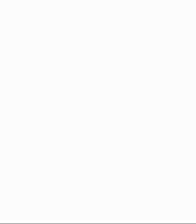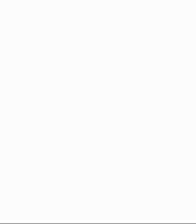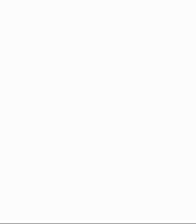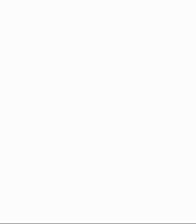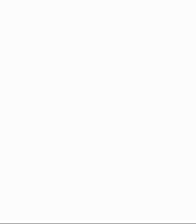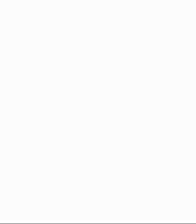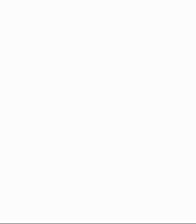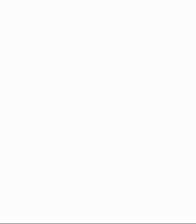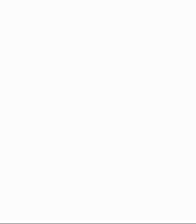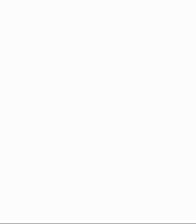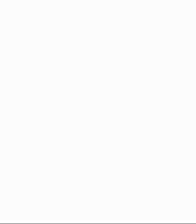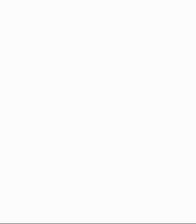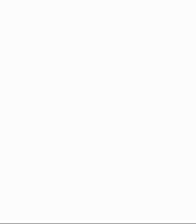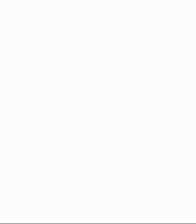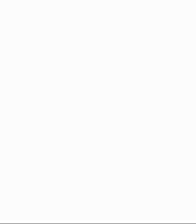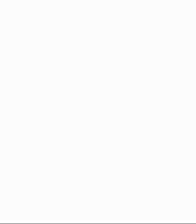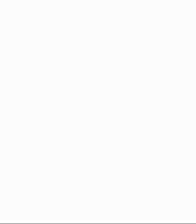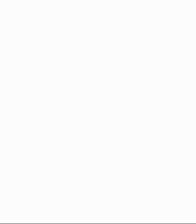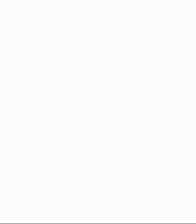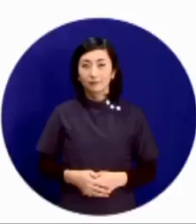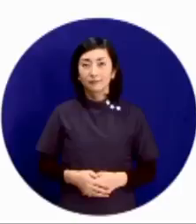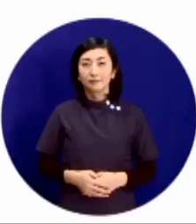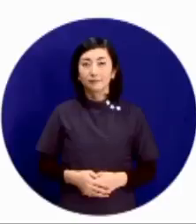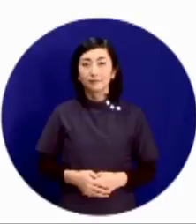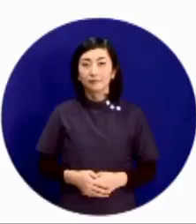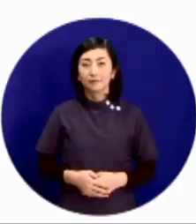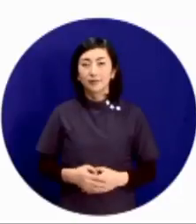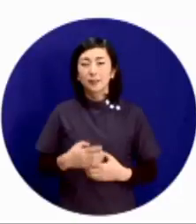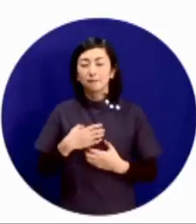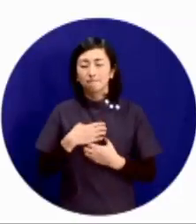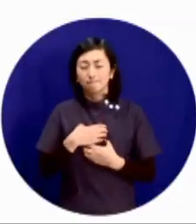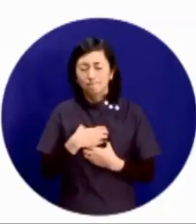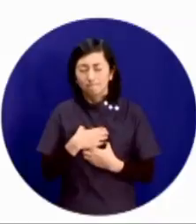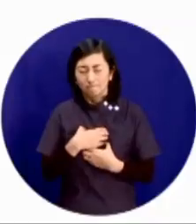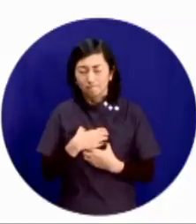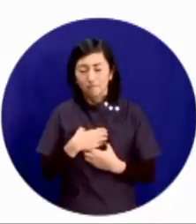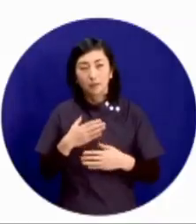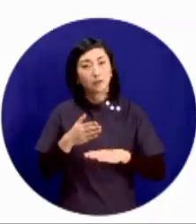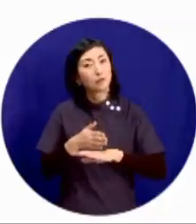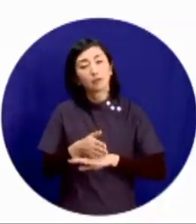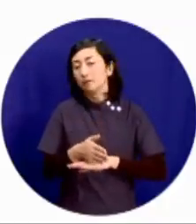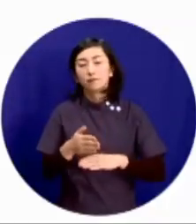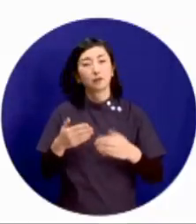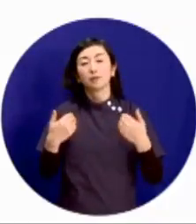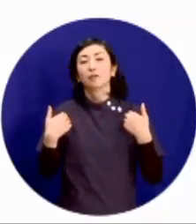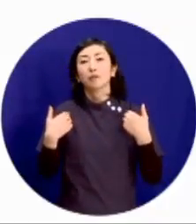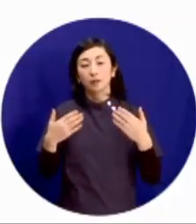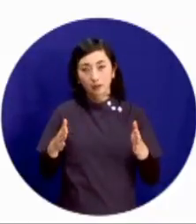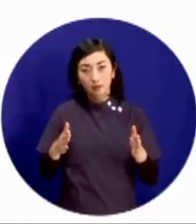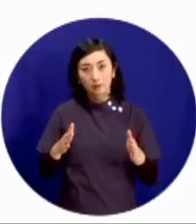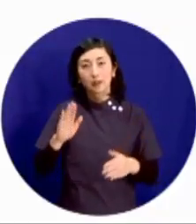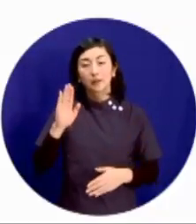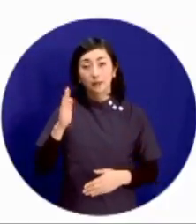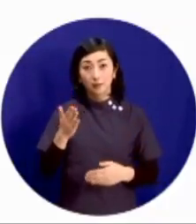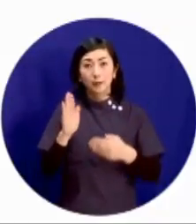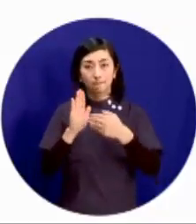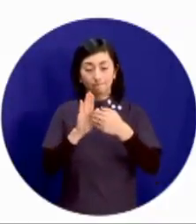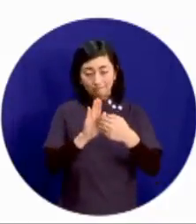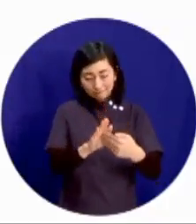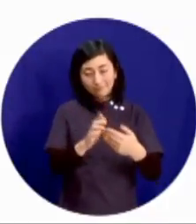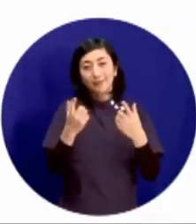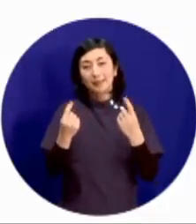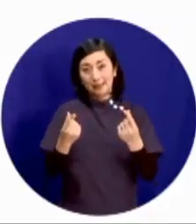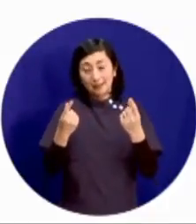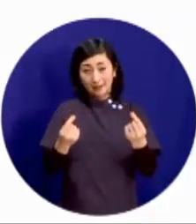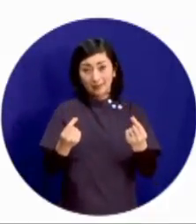があります心配しすぎることはないと思いますけども引き続き予防対策を